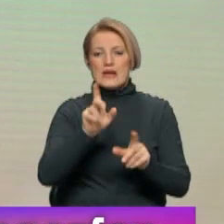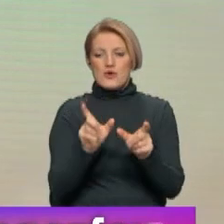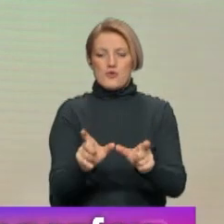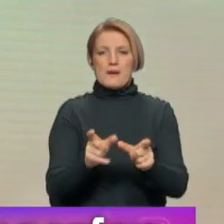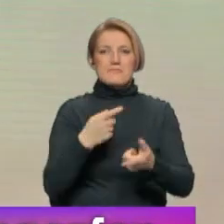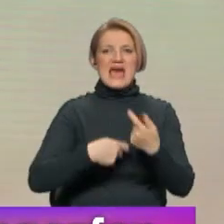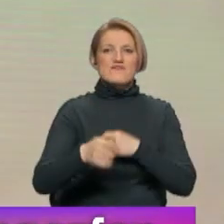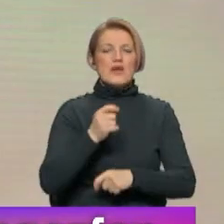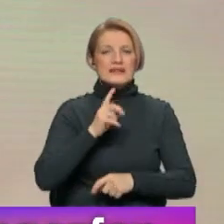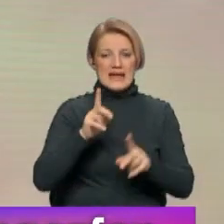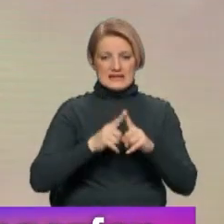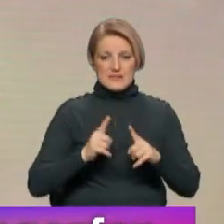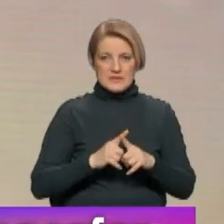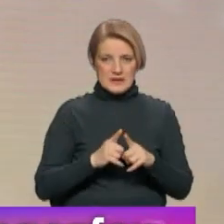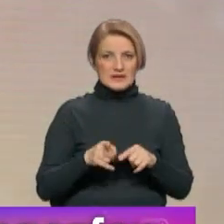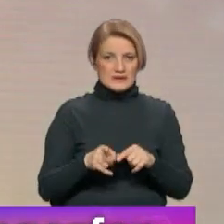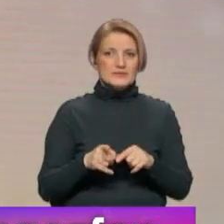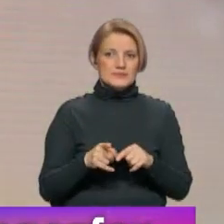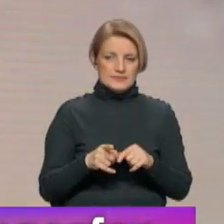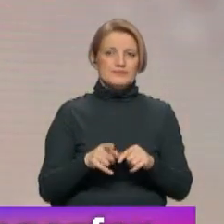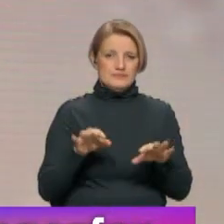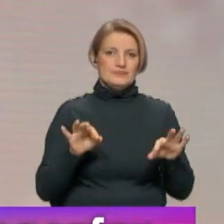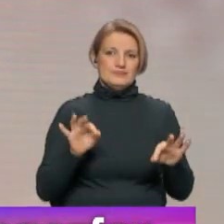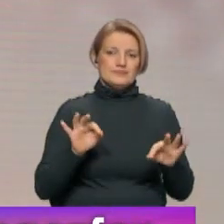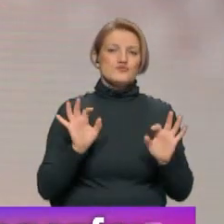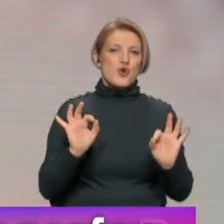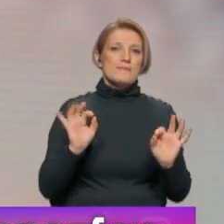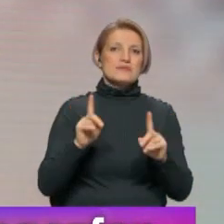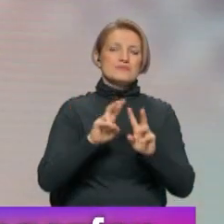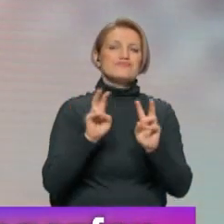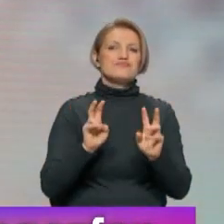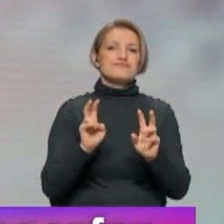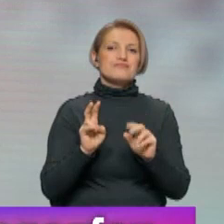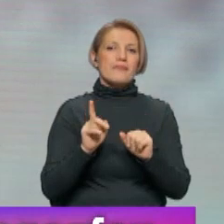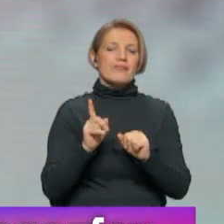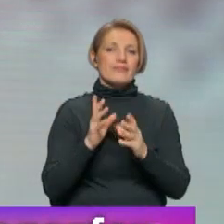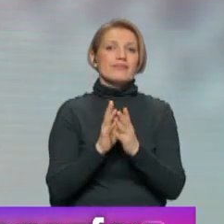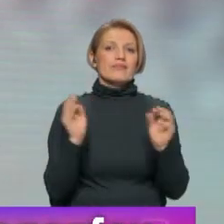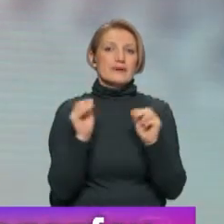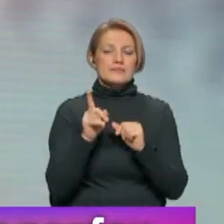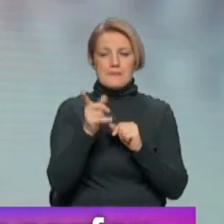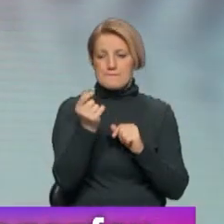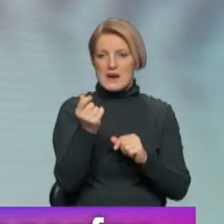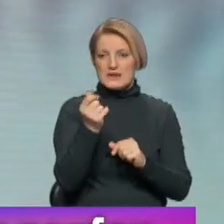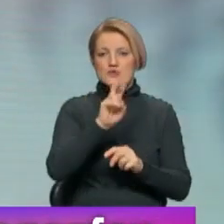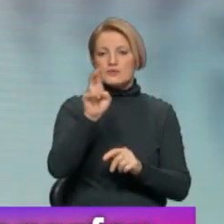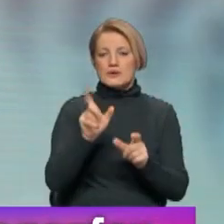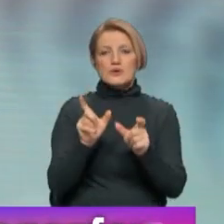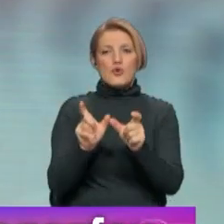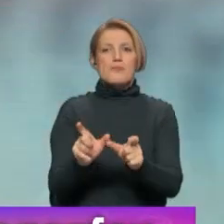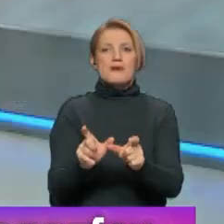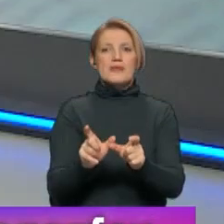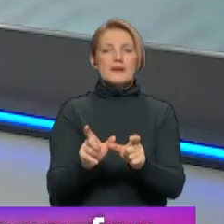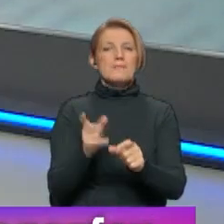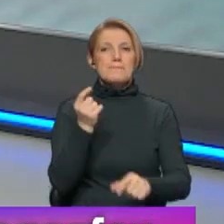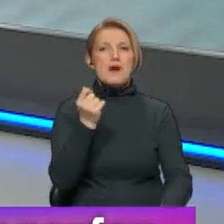hesapları cazibesini yitirdi. Şimdi burada böyle bir cazibe yitirilirse, parası da kur korumalıda